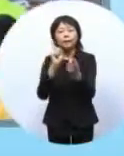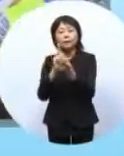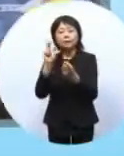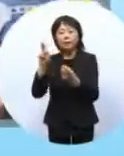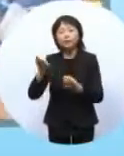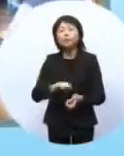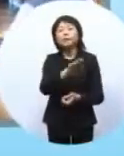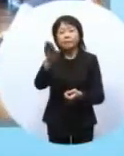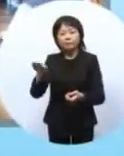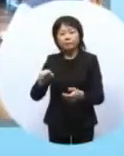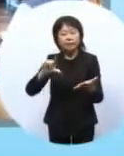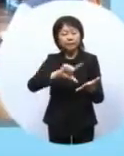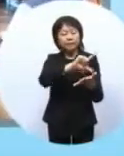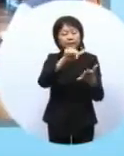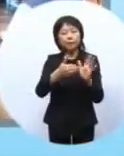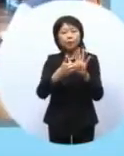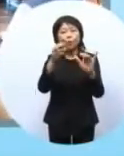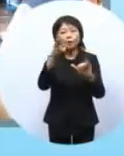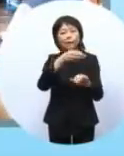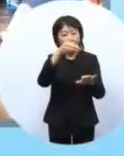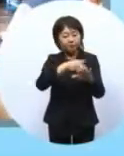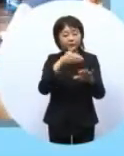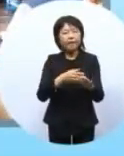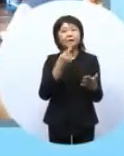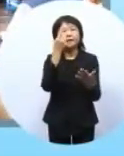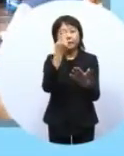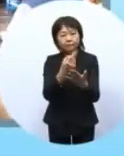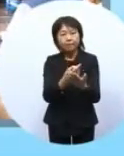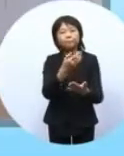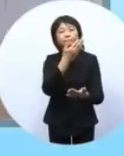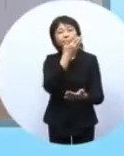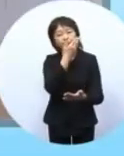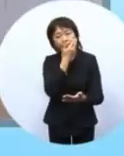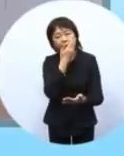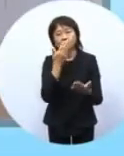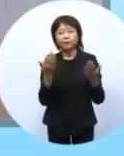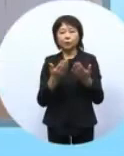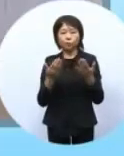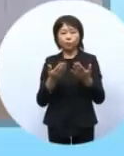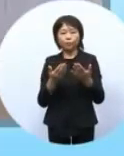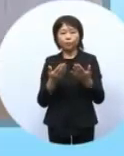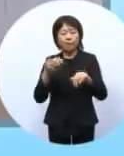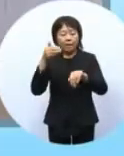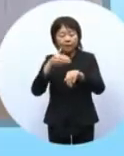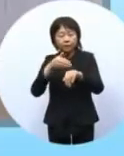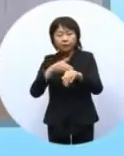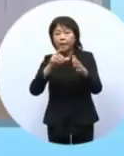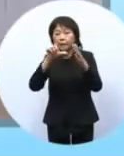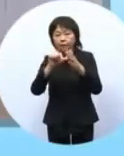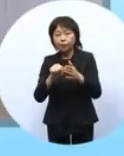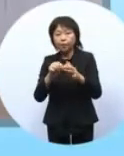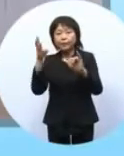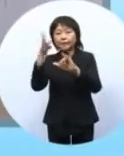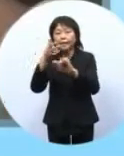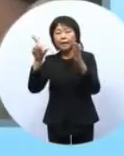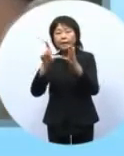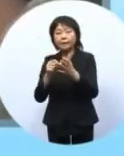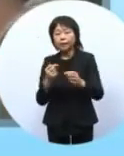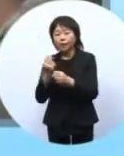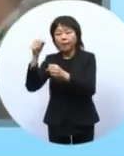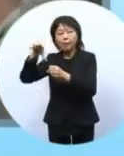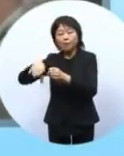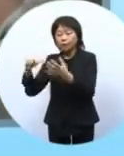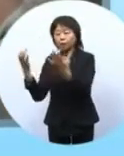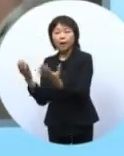域の防災訓練に参加するのも大切な仕事。訓練では、災害時に避難場所となる学校